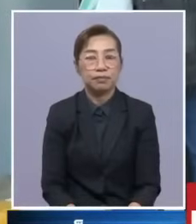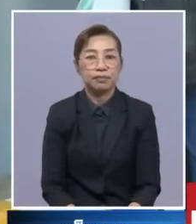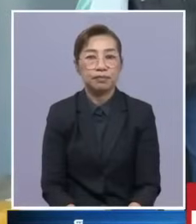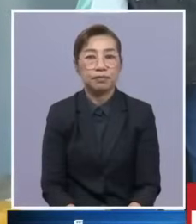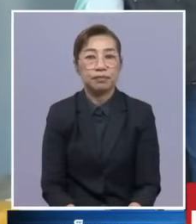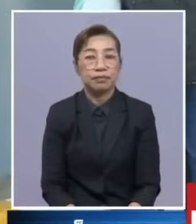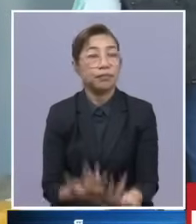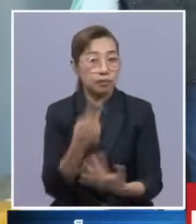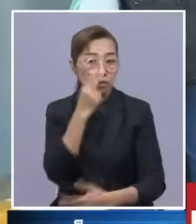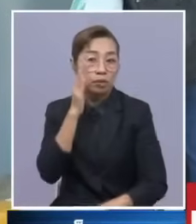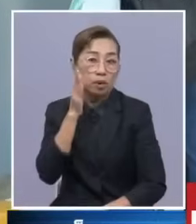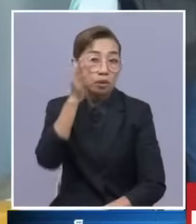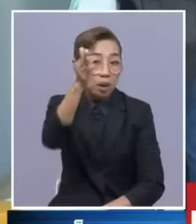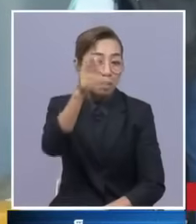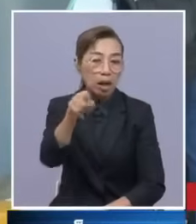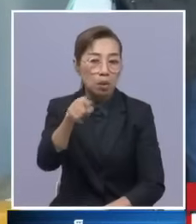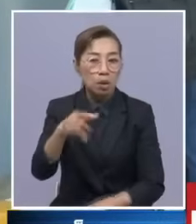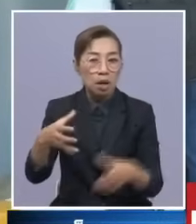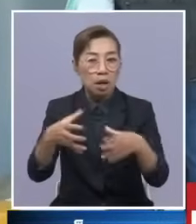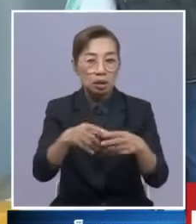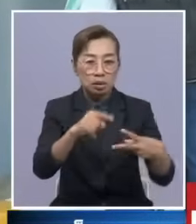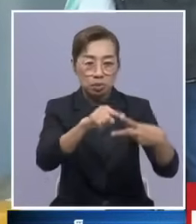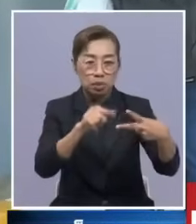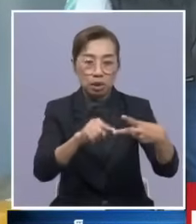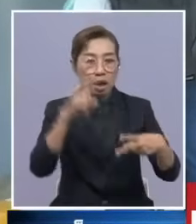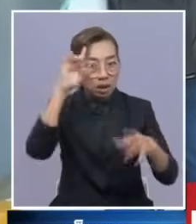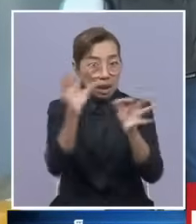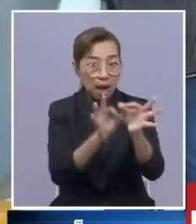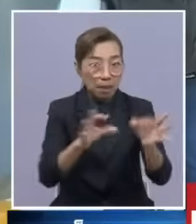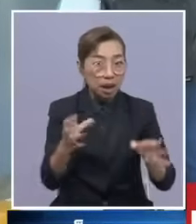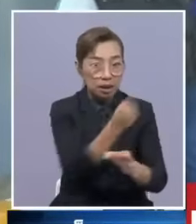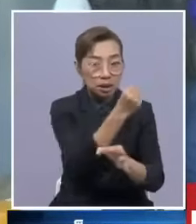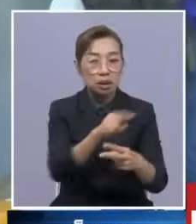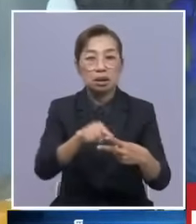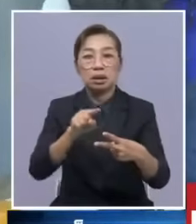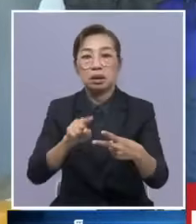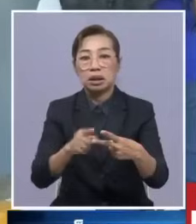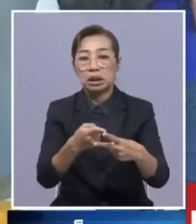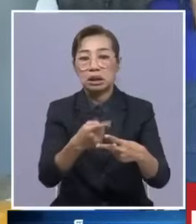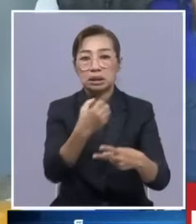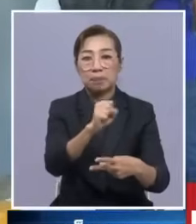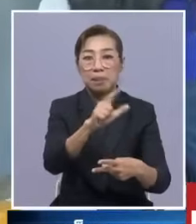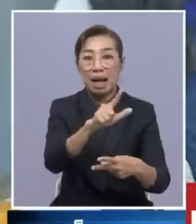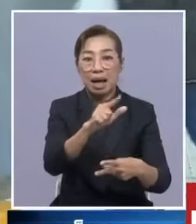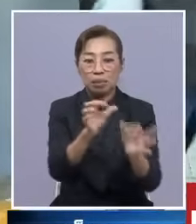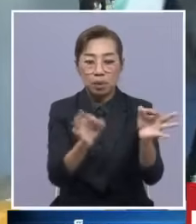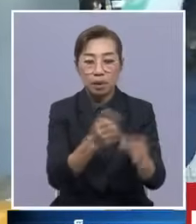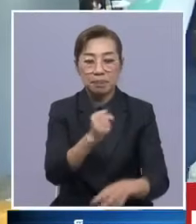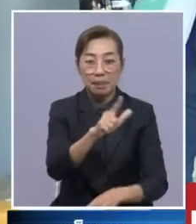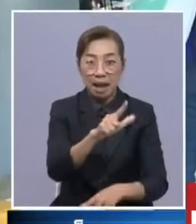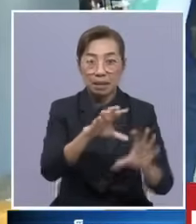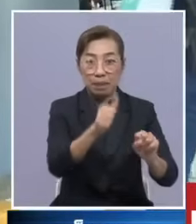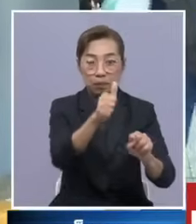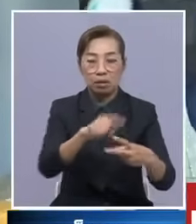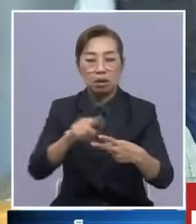หลังจากนี้ก็คงต้องรอดูการขยายผลทั้ง2เคสนะคะทั้งการลักลอบขนยาบ้า10ล้านเม็ดที่จับกุมได้วันนี้รวม